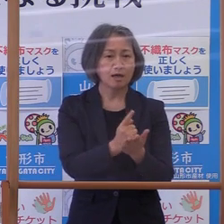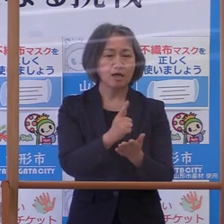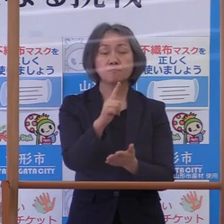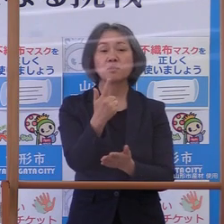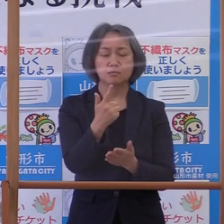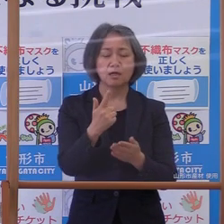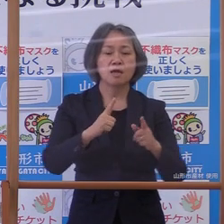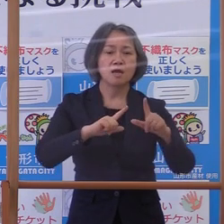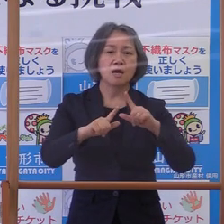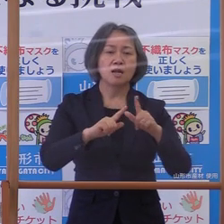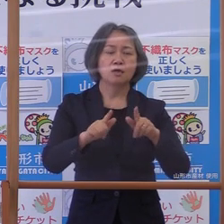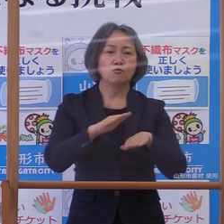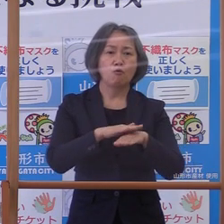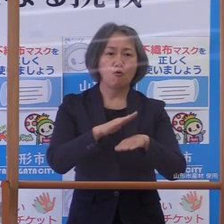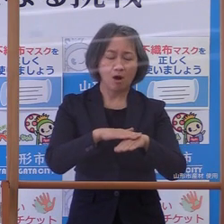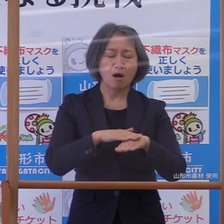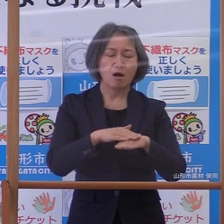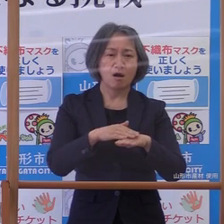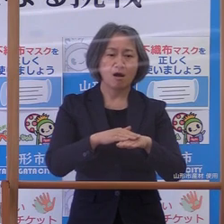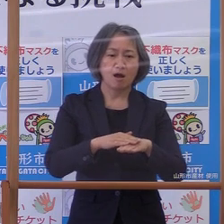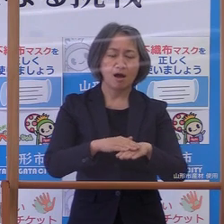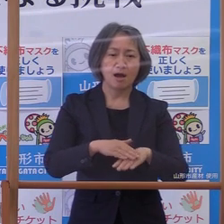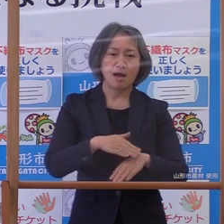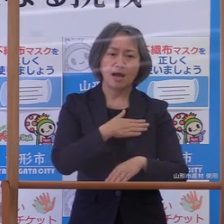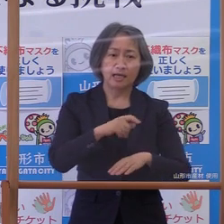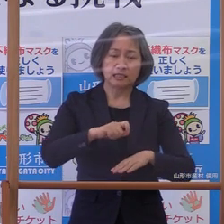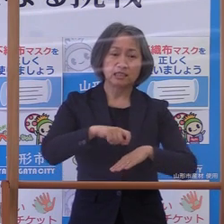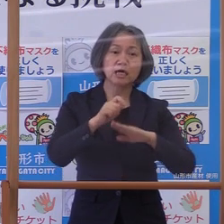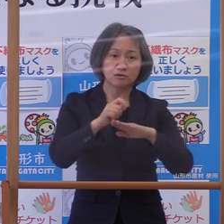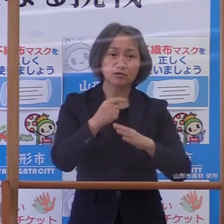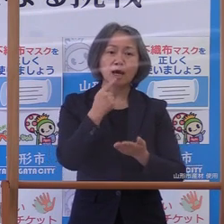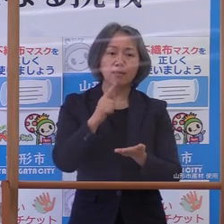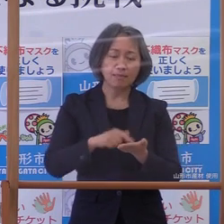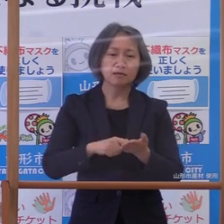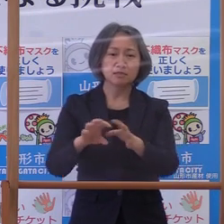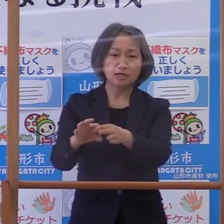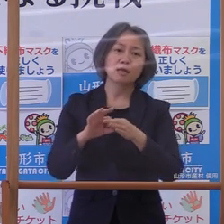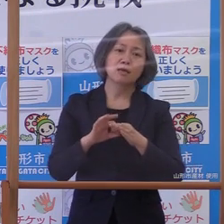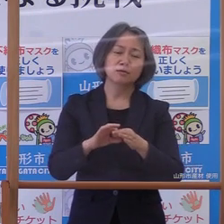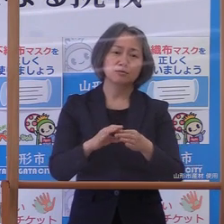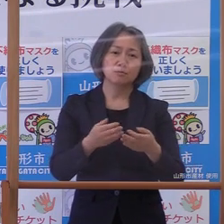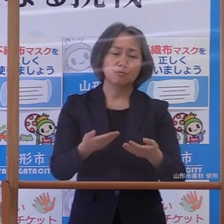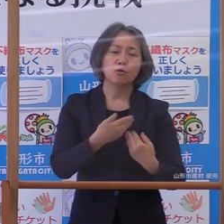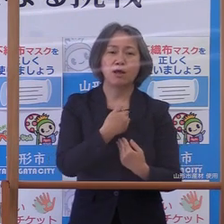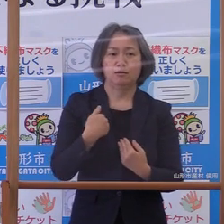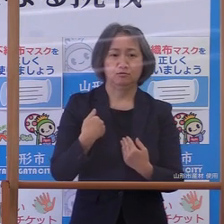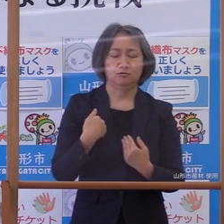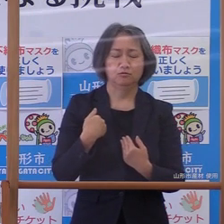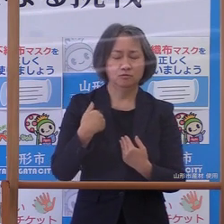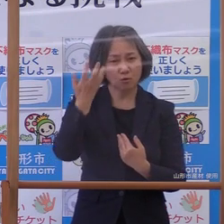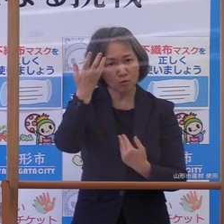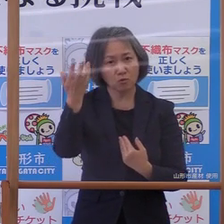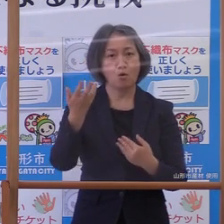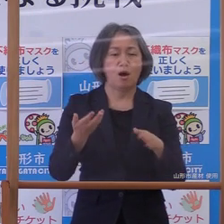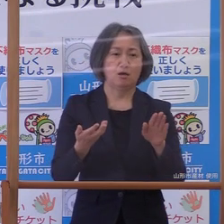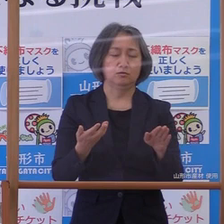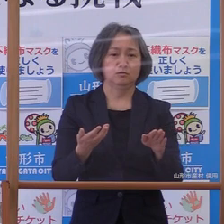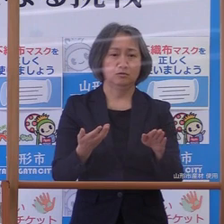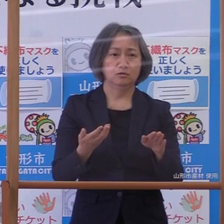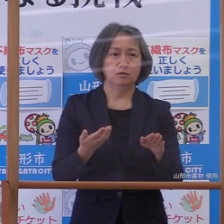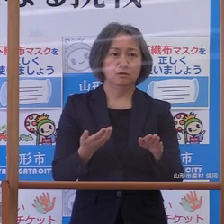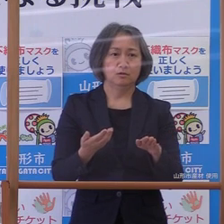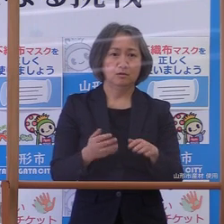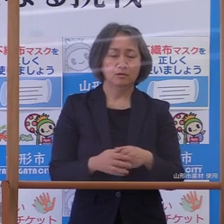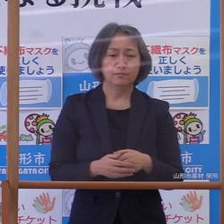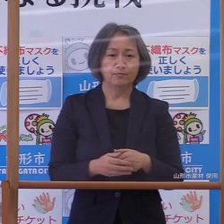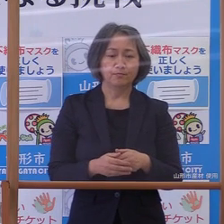などの方がより気軽にそうした情報もいただけるというふうに思ってますので、そうした際にですね、より活用